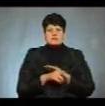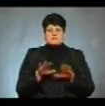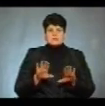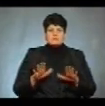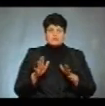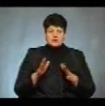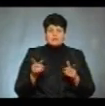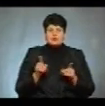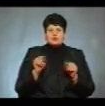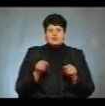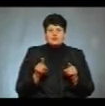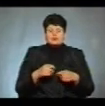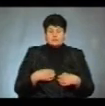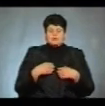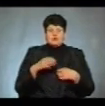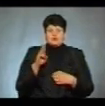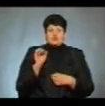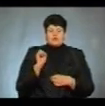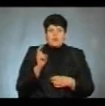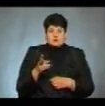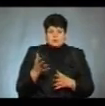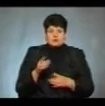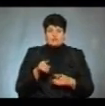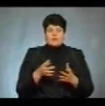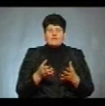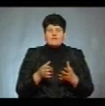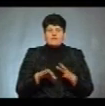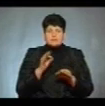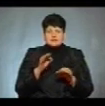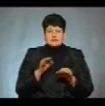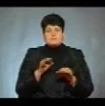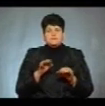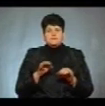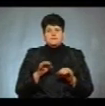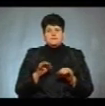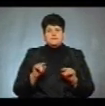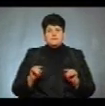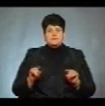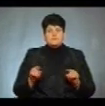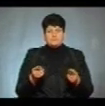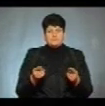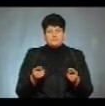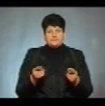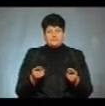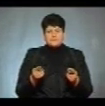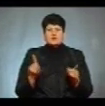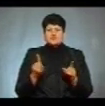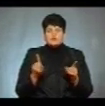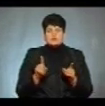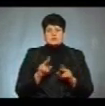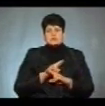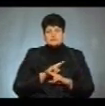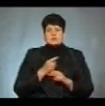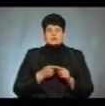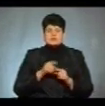оскільки отримав шок. На сьогоднішній день йому обрано міру запобіжного заходу взяття під варту. Щодо загиблої, це